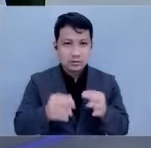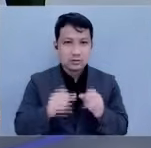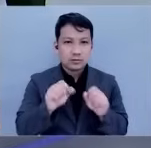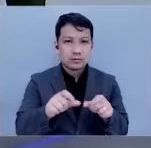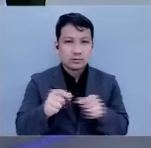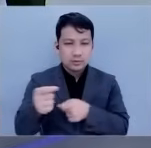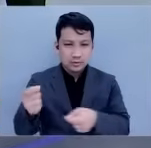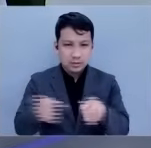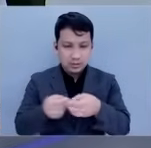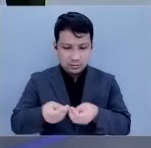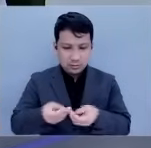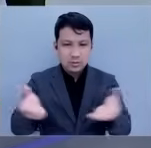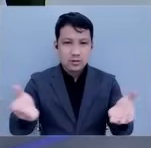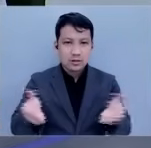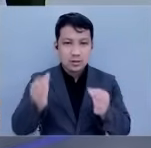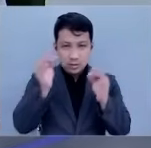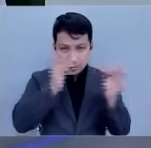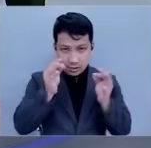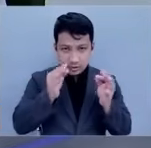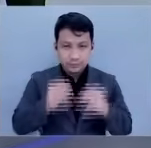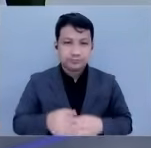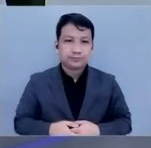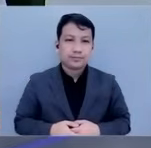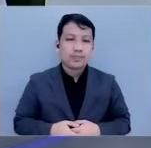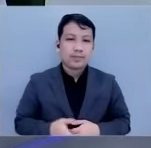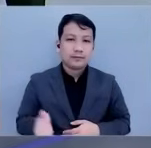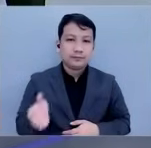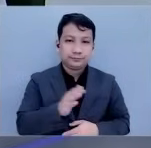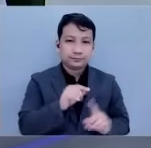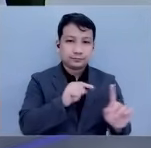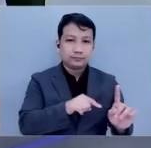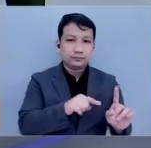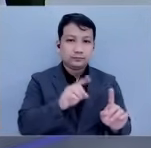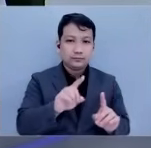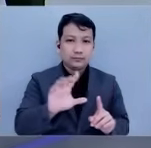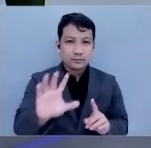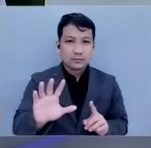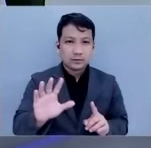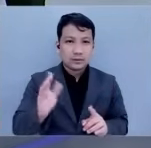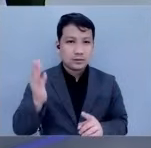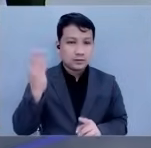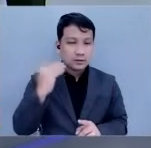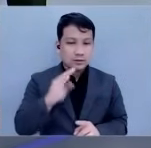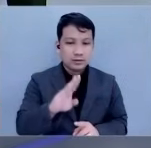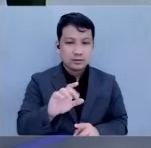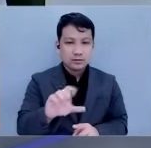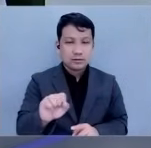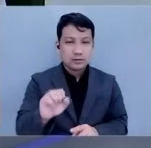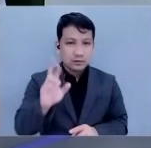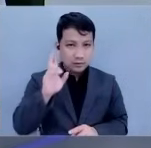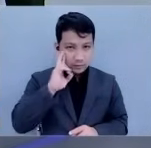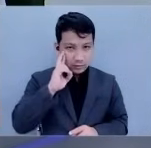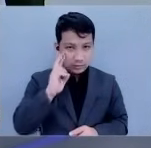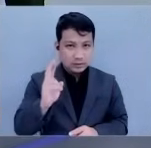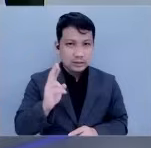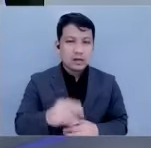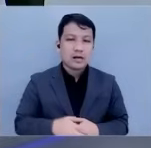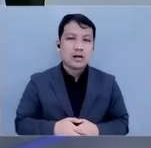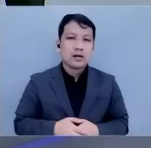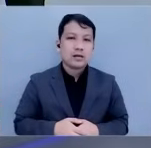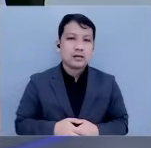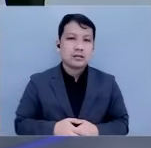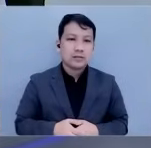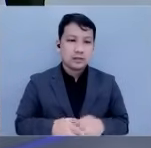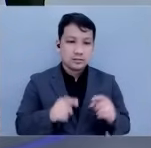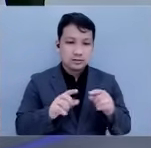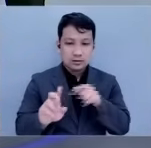Distribution of Illegal Drugs. Ang akusado po rito ay si De Lima at si dating Bucor Chief Rafael Ragos. Si Ragos,